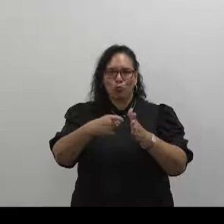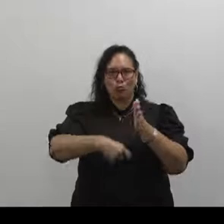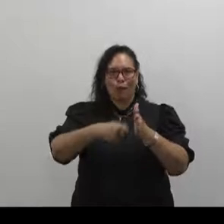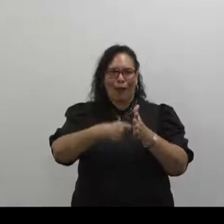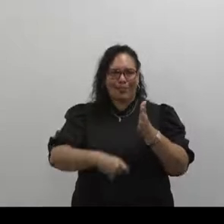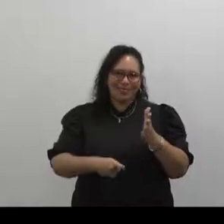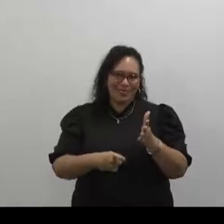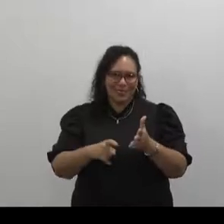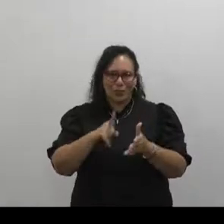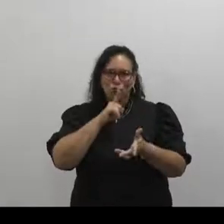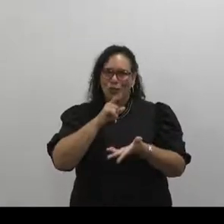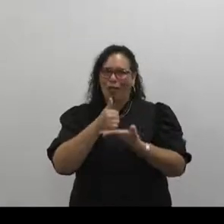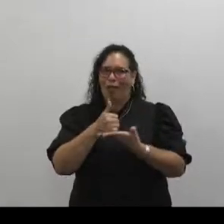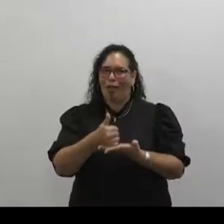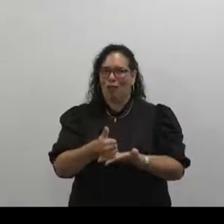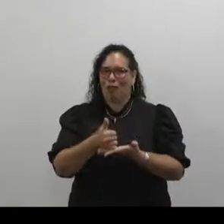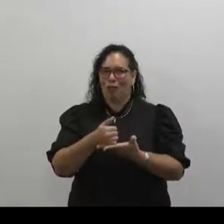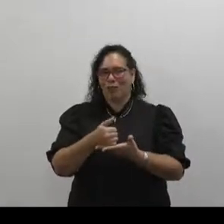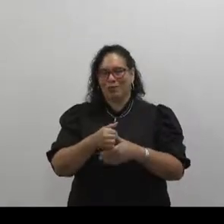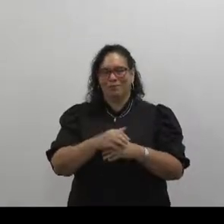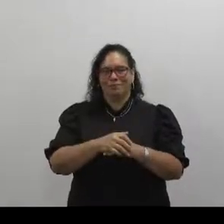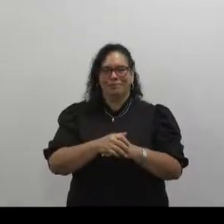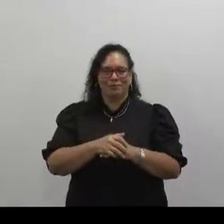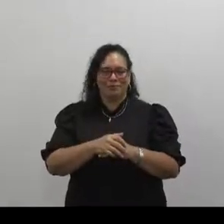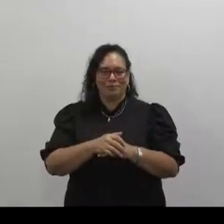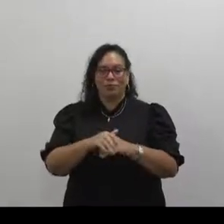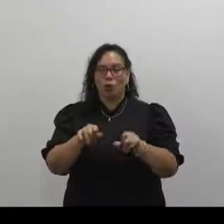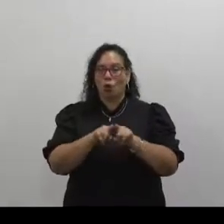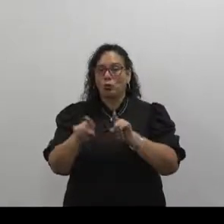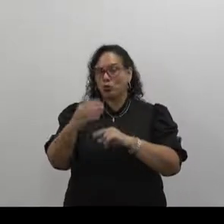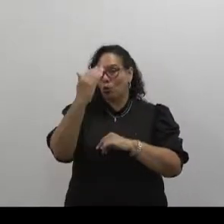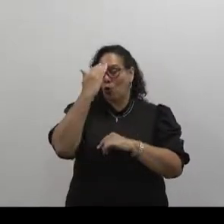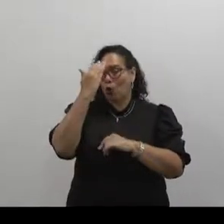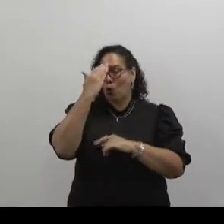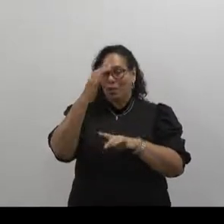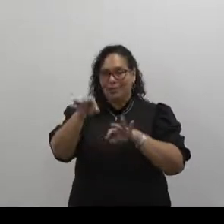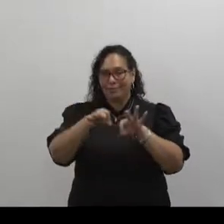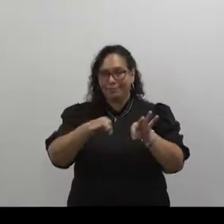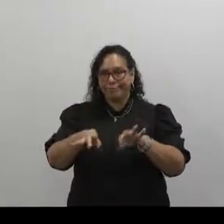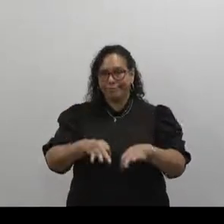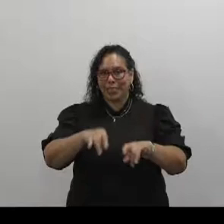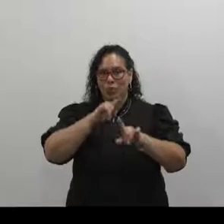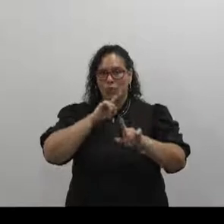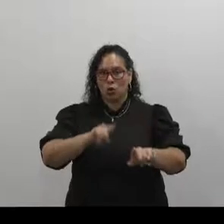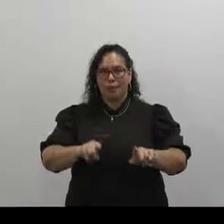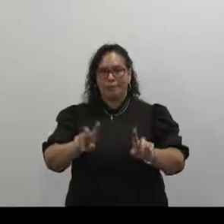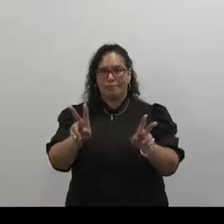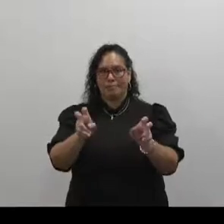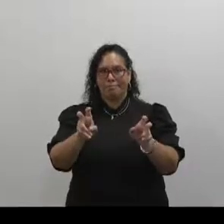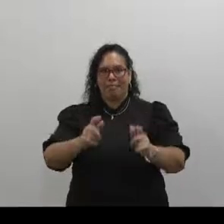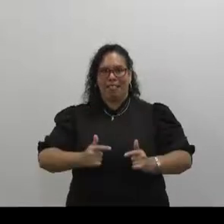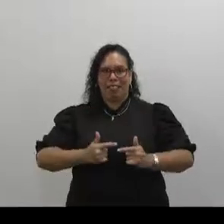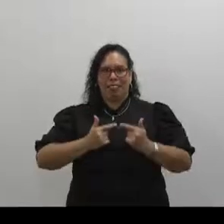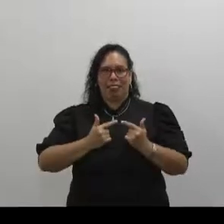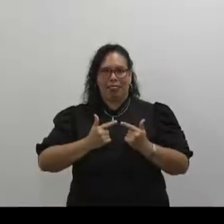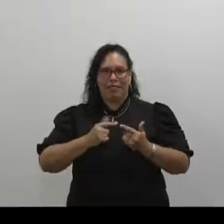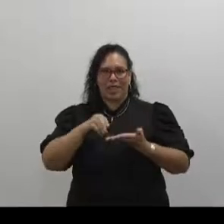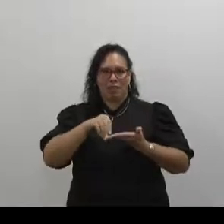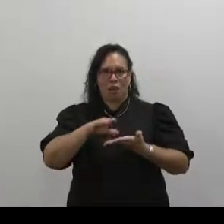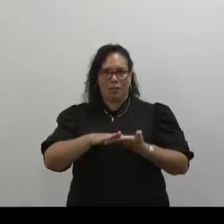là khiêm đã khơi thà nắng chỉ cả là o đại ca ai vần tụ trong buộc ca trong ra tầng o dương bàn